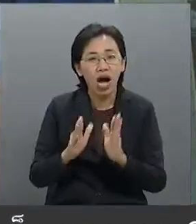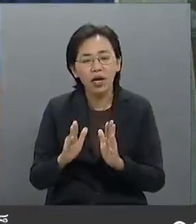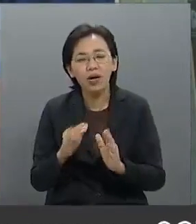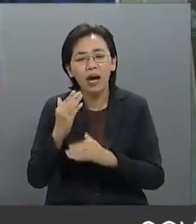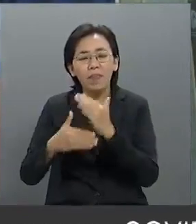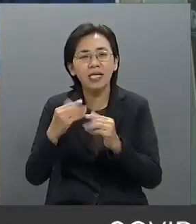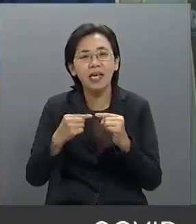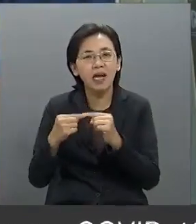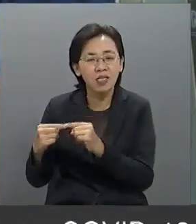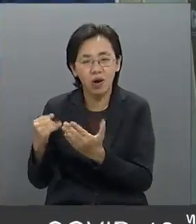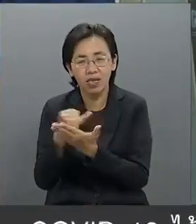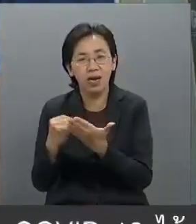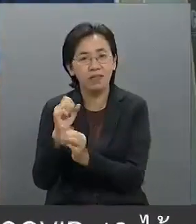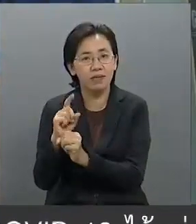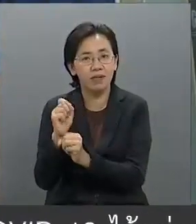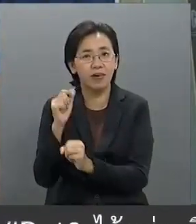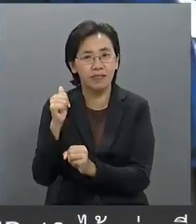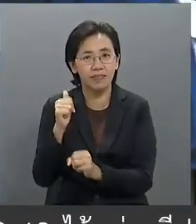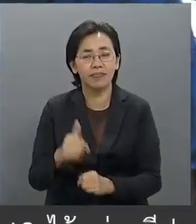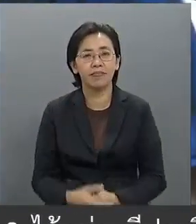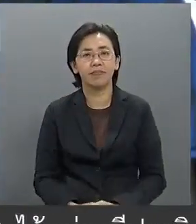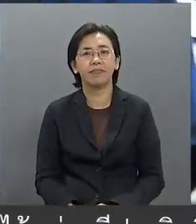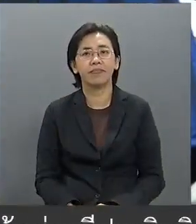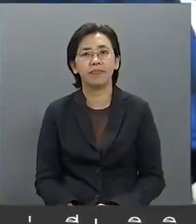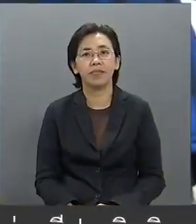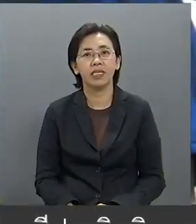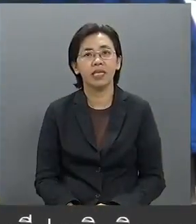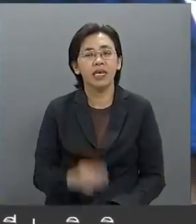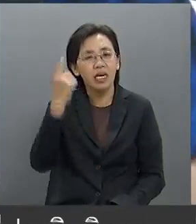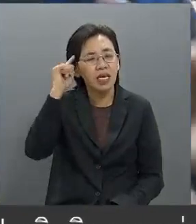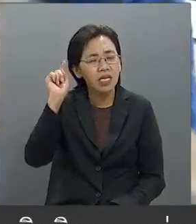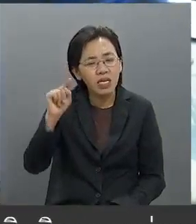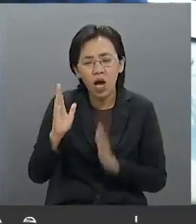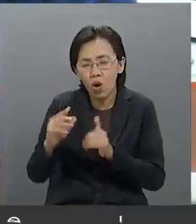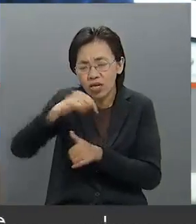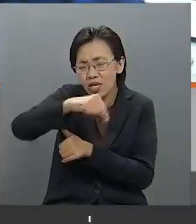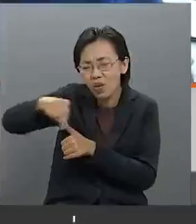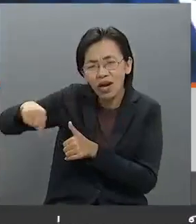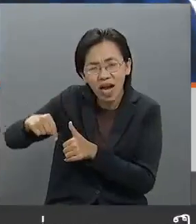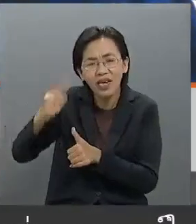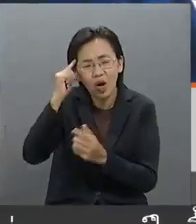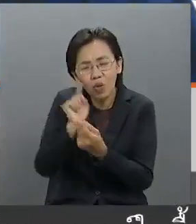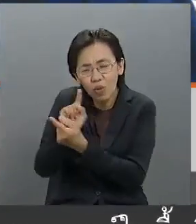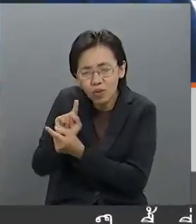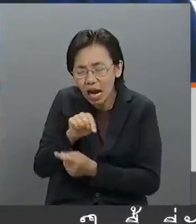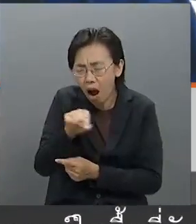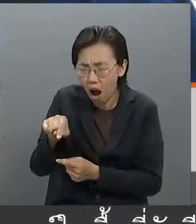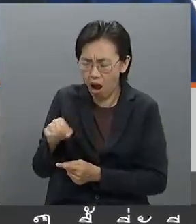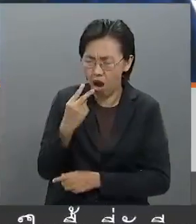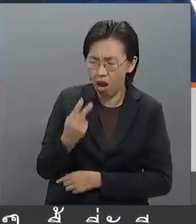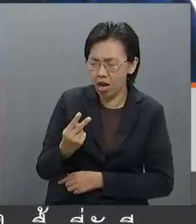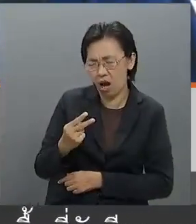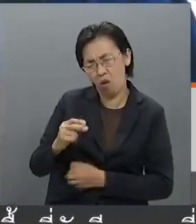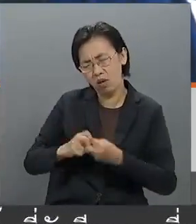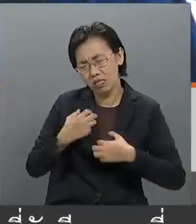อง แล้วก็นึกถึงน้องๆที่ใกล้ตัวที่เราเห็นชีวิตประจำวันของเขาว่าเขาเดือดร้อนขนาด